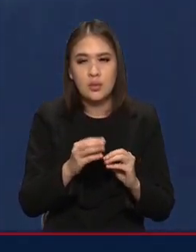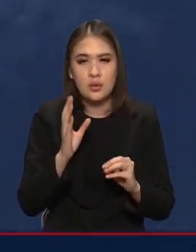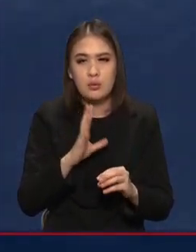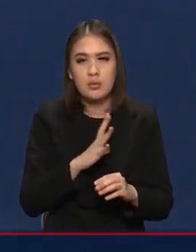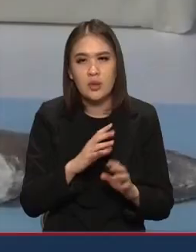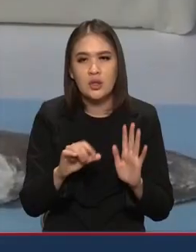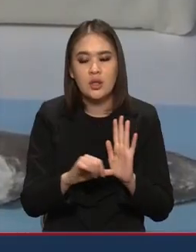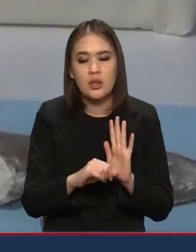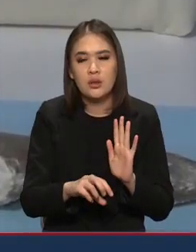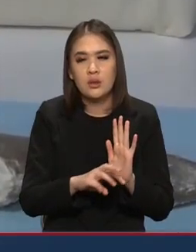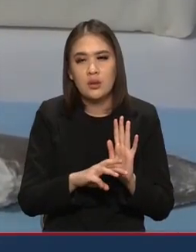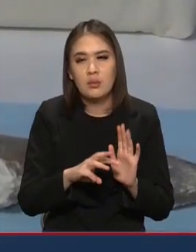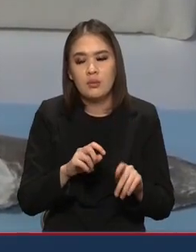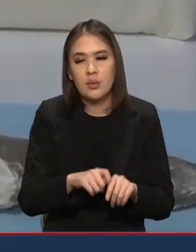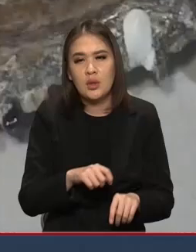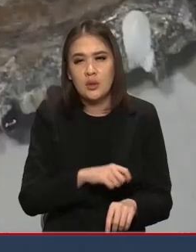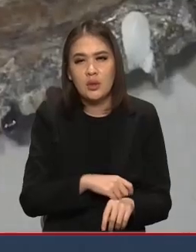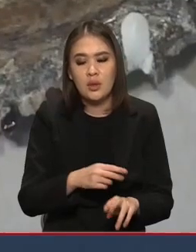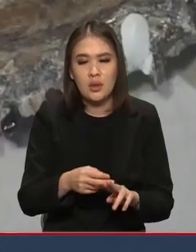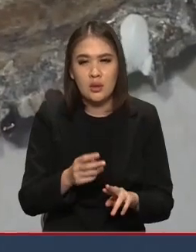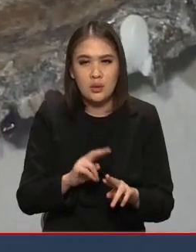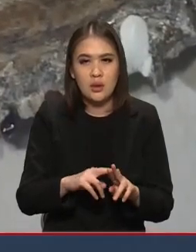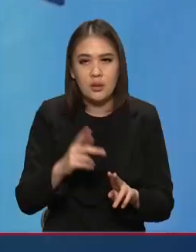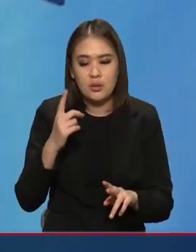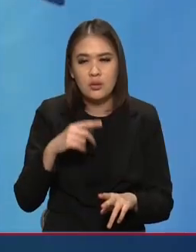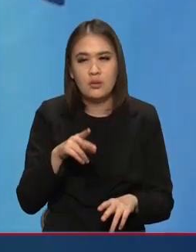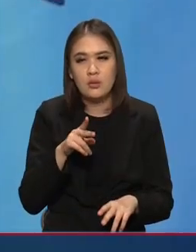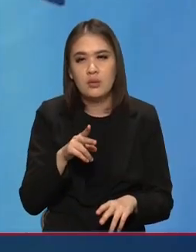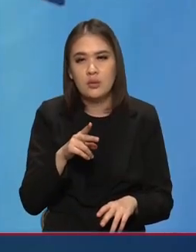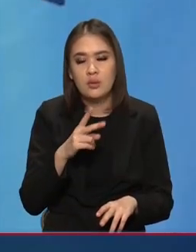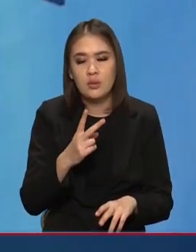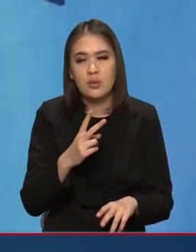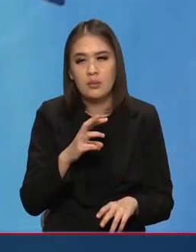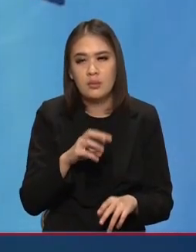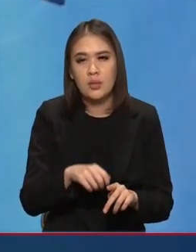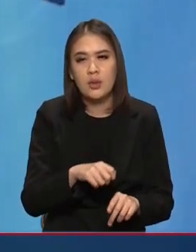превышала 6 метров, а размер конечностей достигал 2 метров.